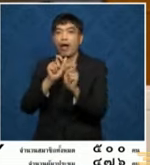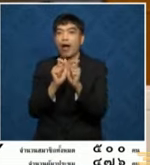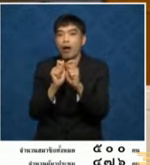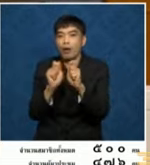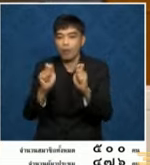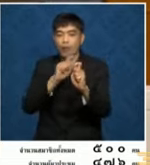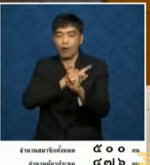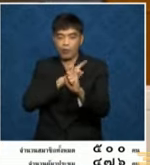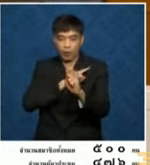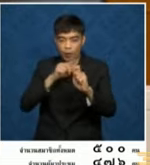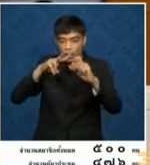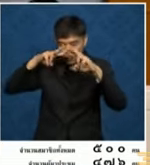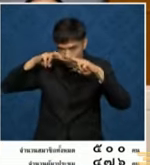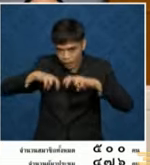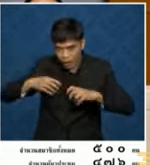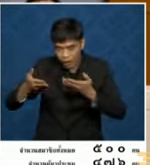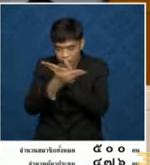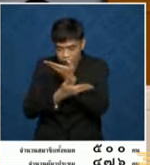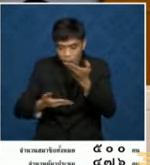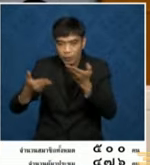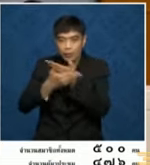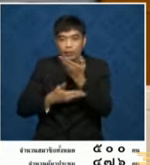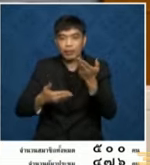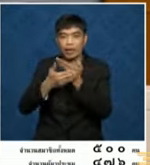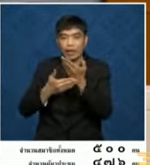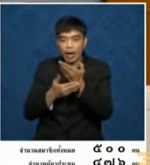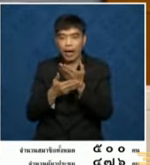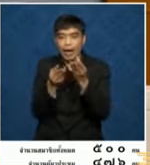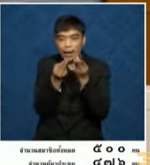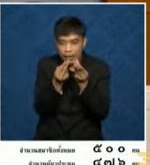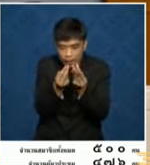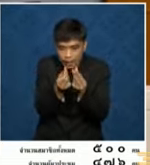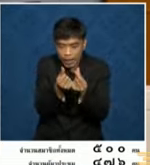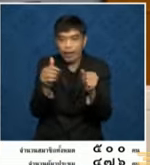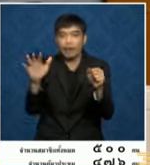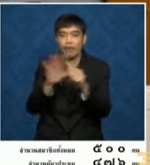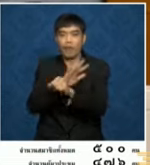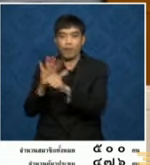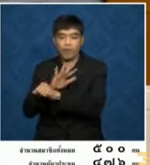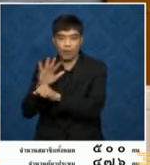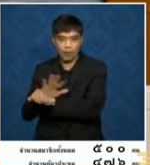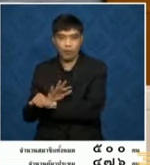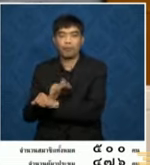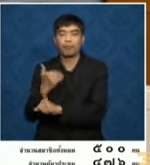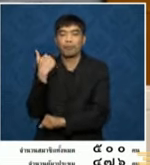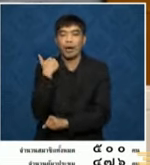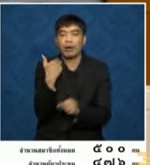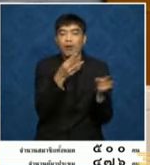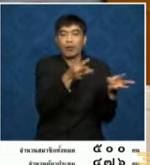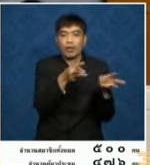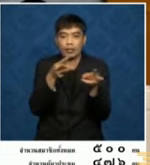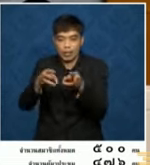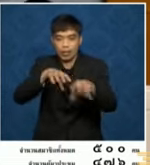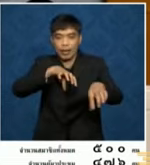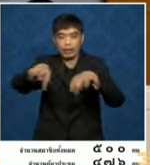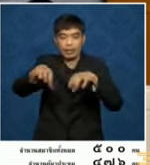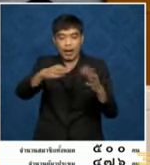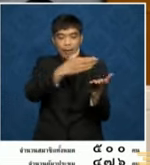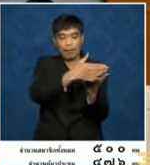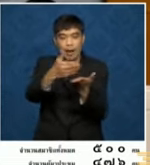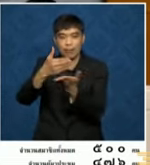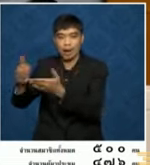พิจารณาเรื่องต่างๆเพิ่มความรอบคอบแล้วก็เข้าถึงข้อมูลอย่างครบถ้วนนะครับซึ่งหลักการเนี่ยเราจะพิจารณาเป็น3ส่วน